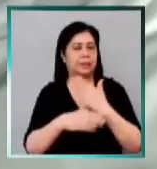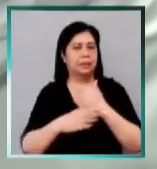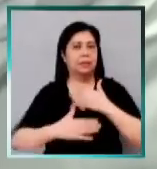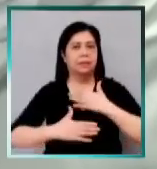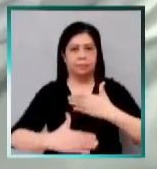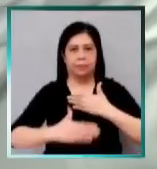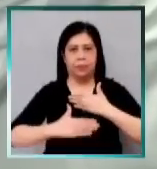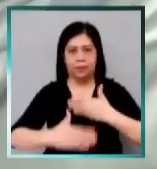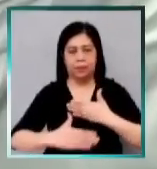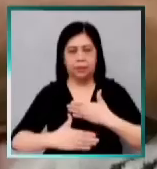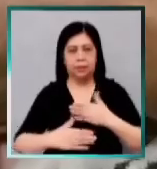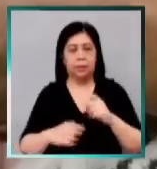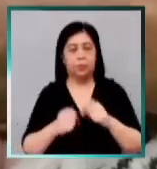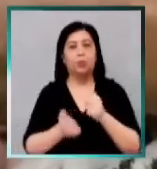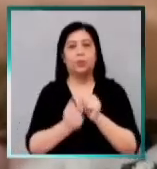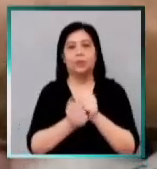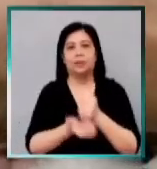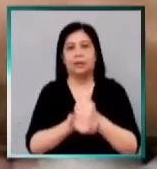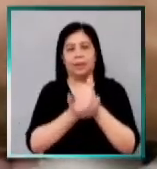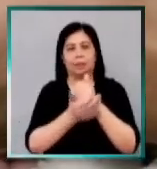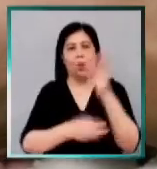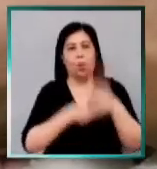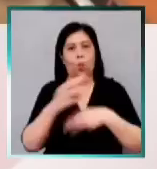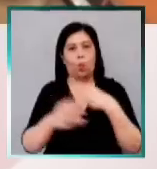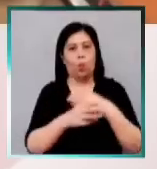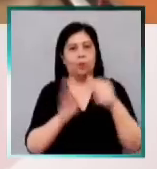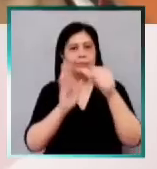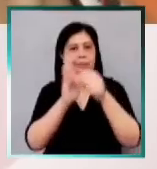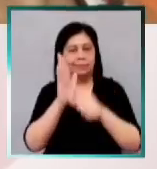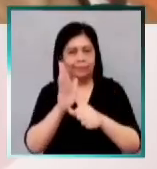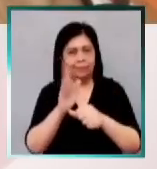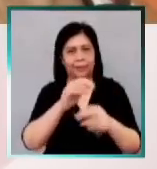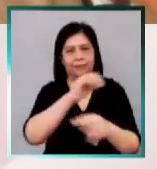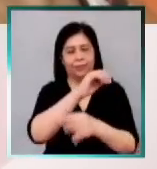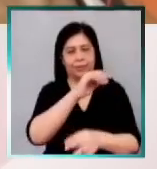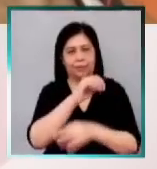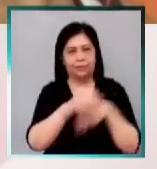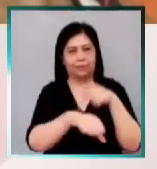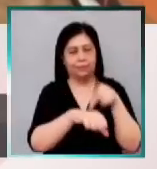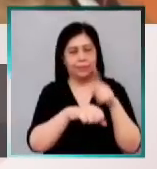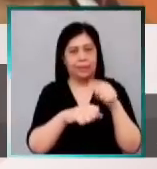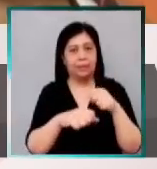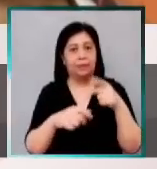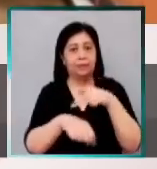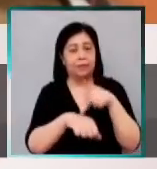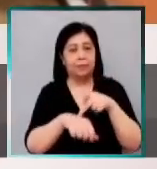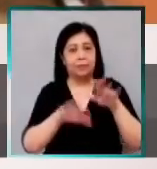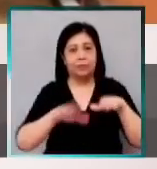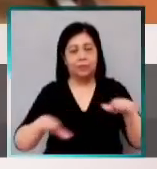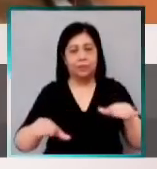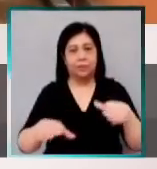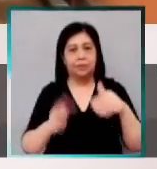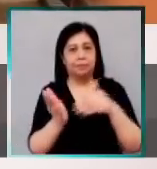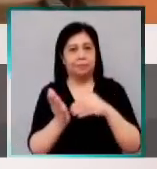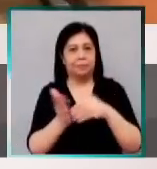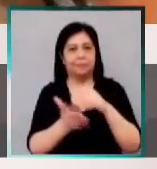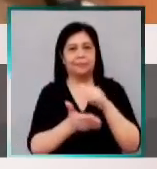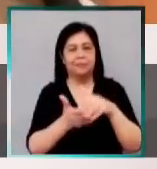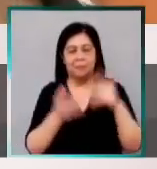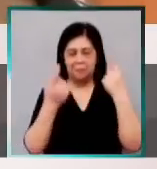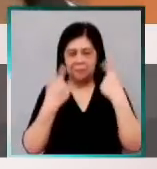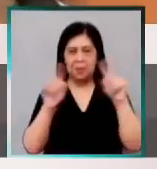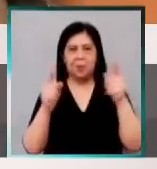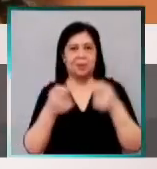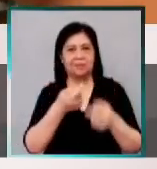Sa tulong ng World Surgical Foundation Philippines at Philippine Children's Medical Center, matagumpay na natanggal ang